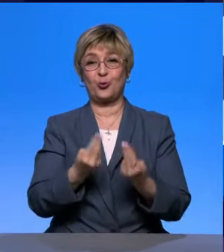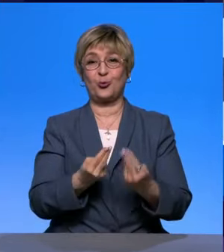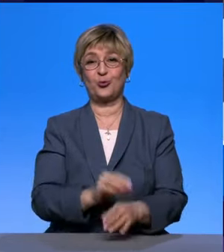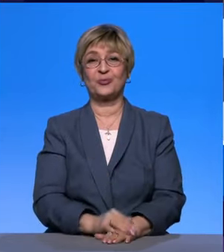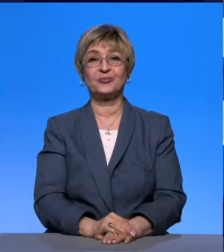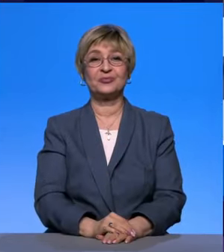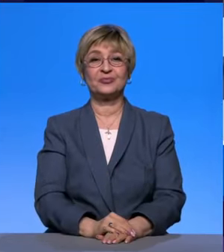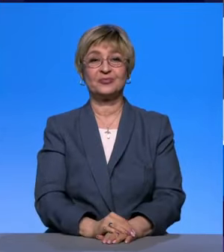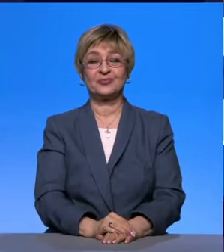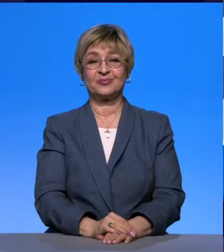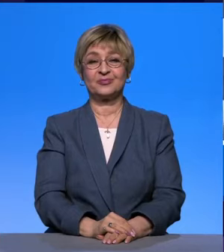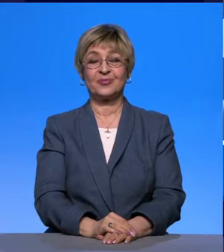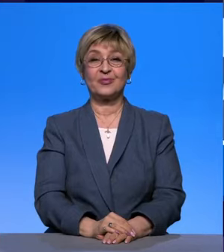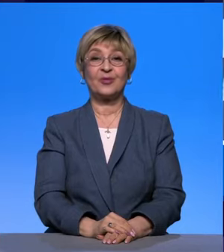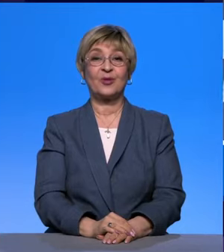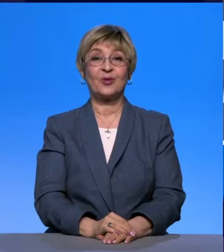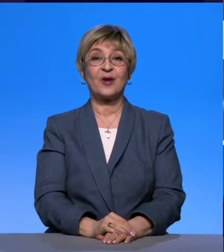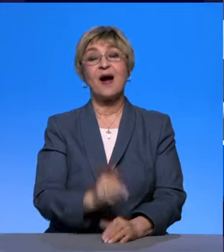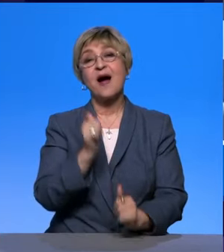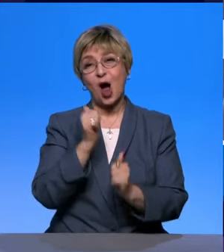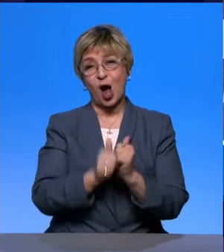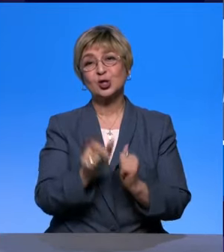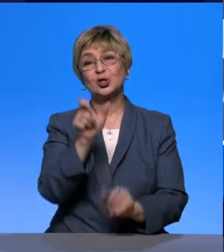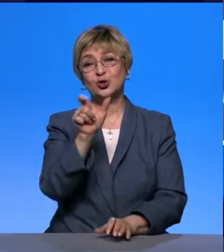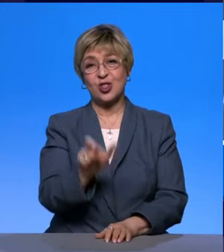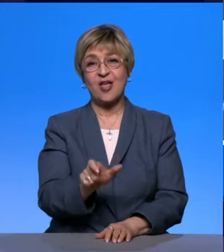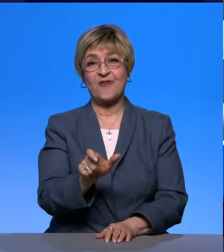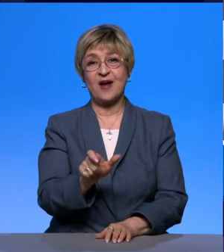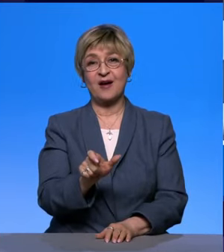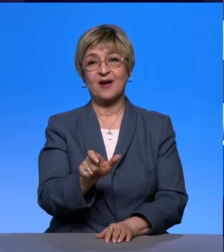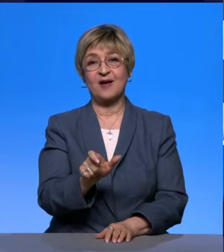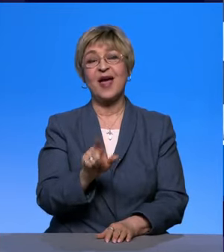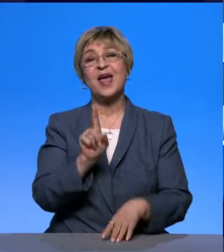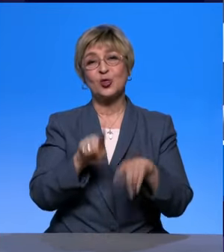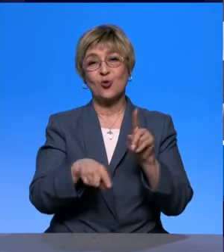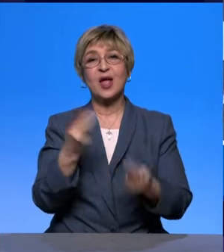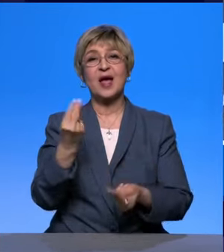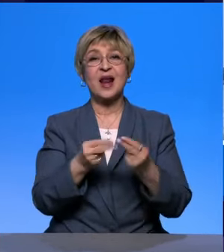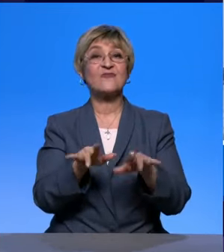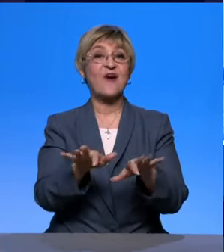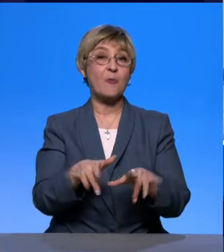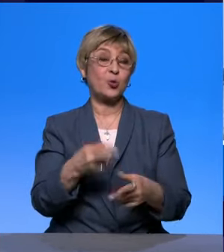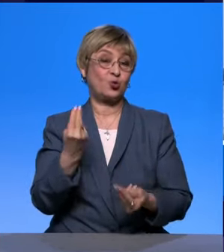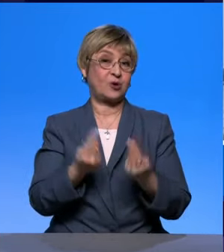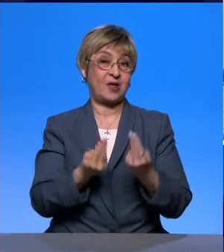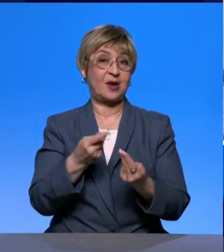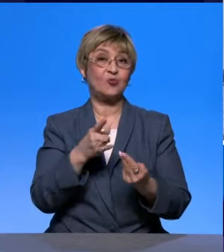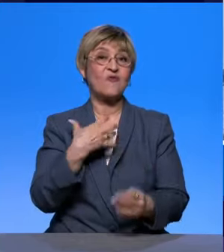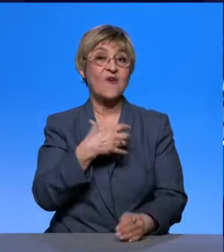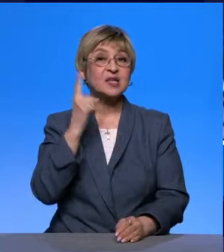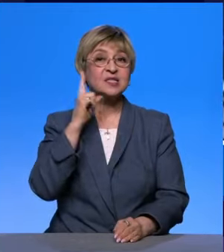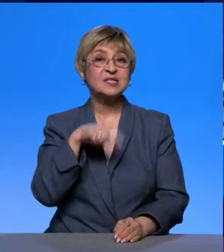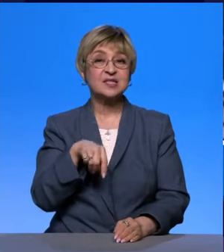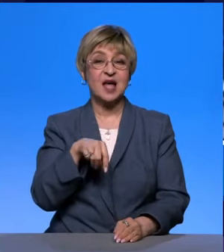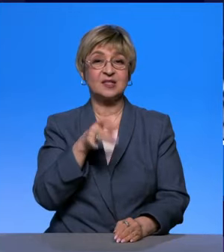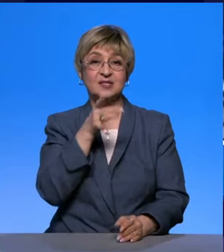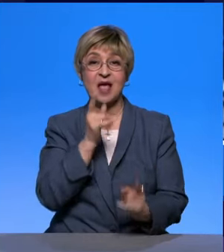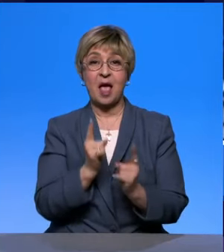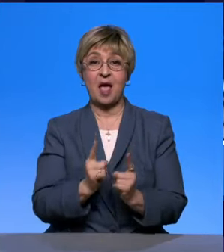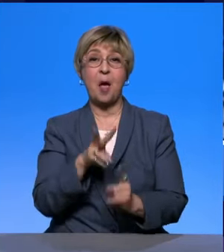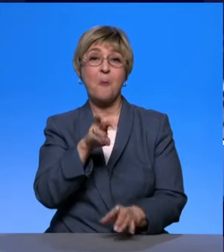Вот, но, в принципе, я думаю, что каждый человек так или иначе иногда играет в компьютерные игры. Просто здесь очень важно знать меру и как